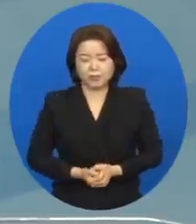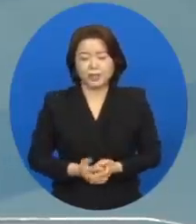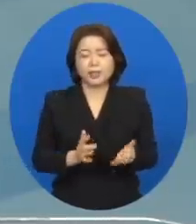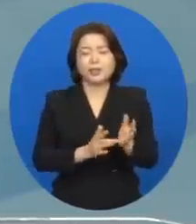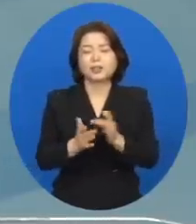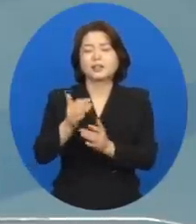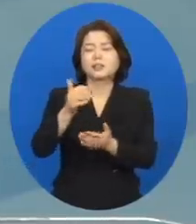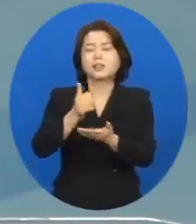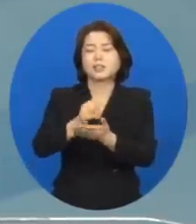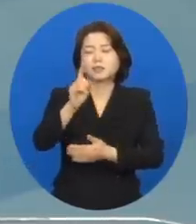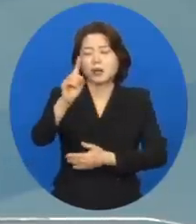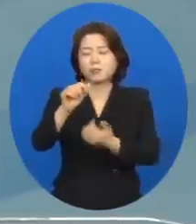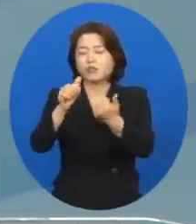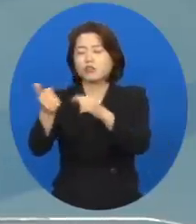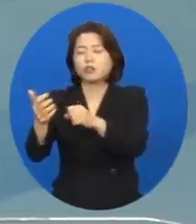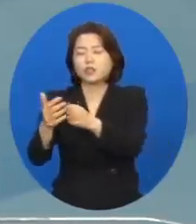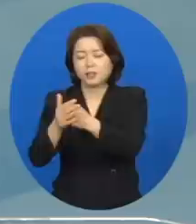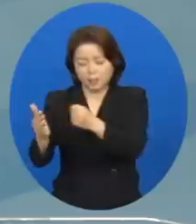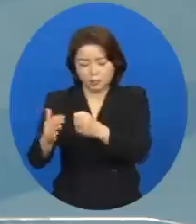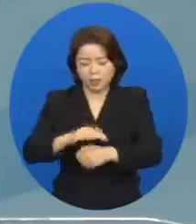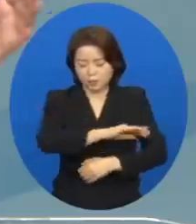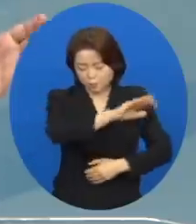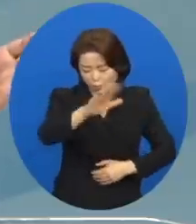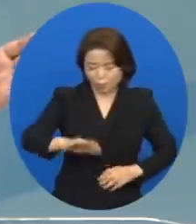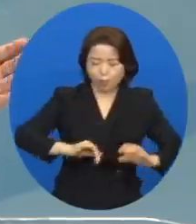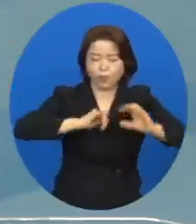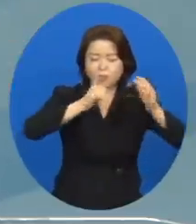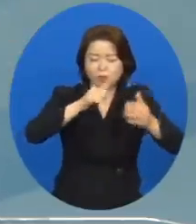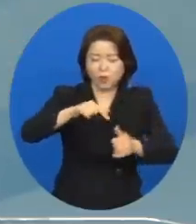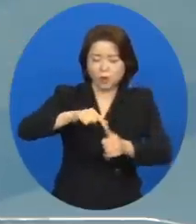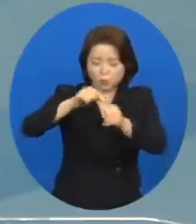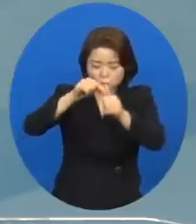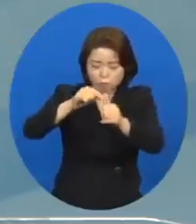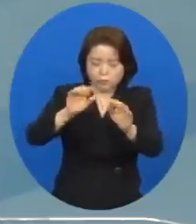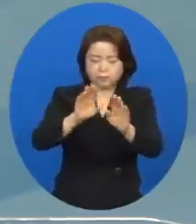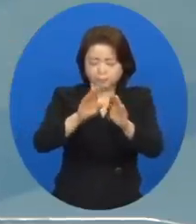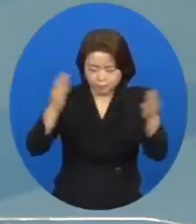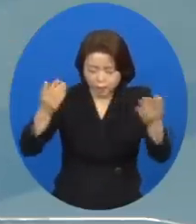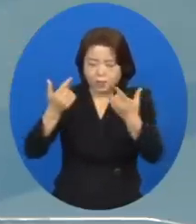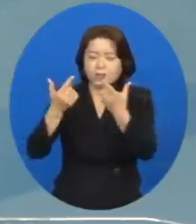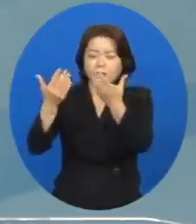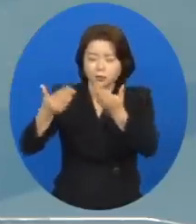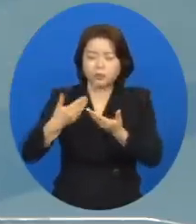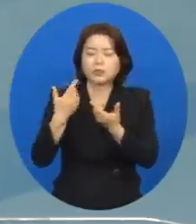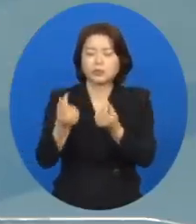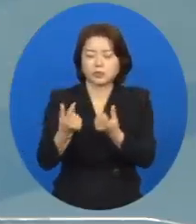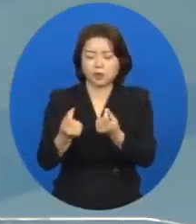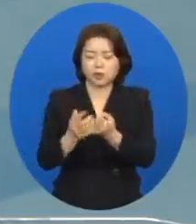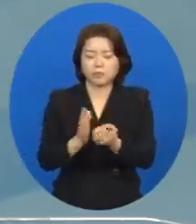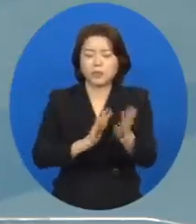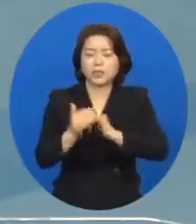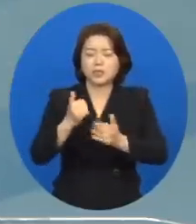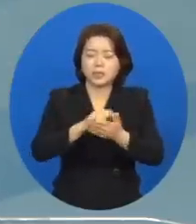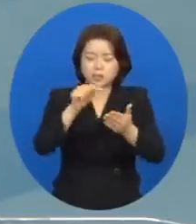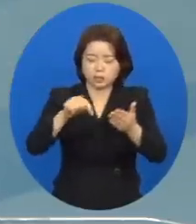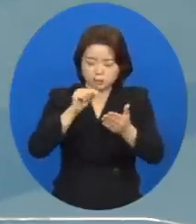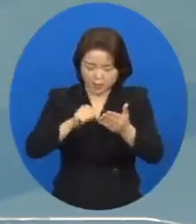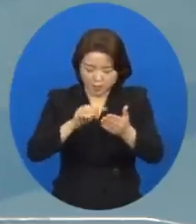예수님 한 분이 죽으심으로 모든 인류에게 구원의 문이 열린 것처럼 예수님 안에 있는